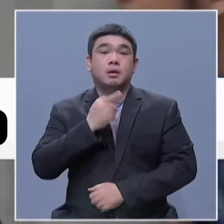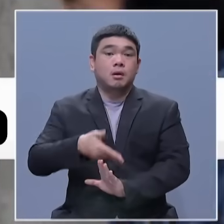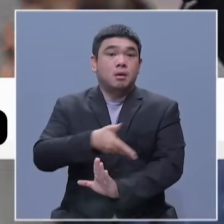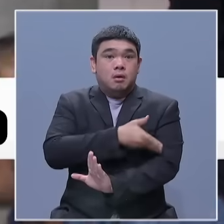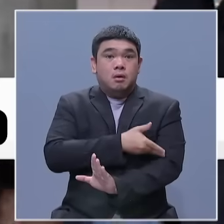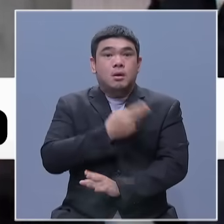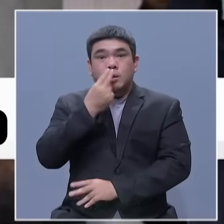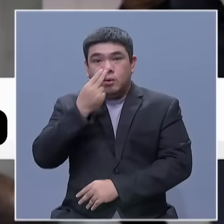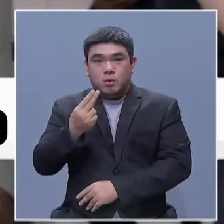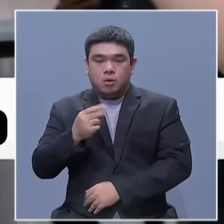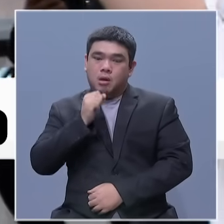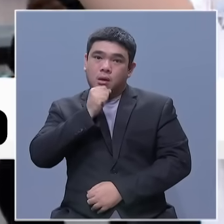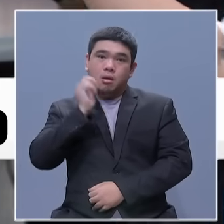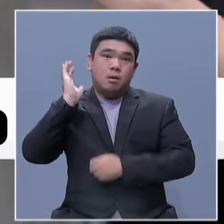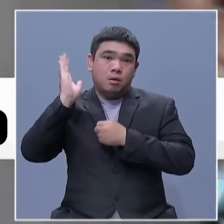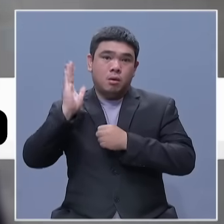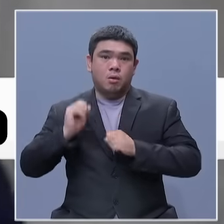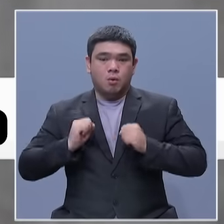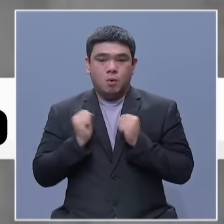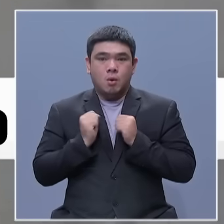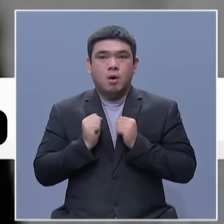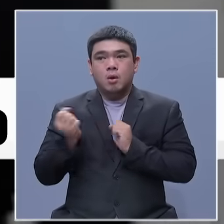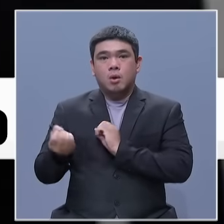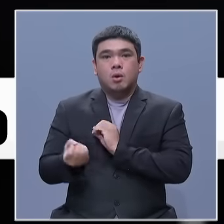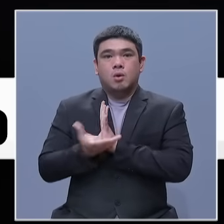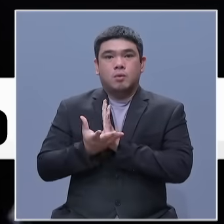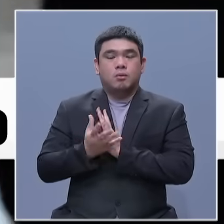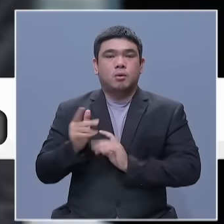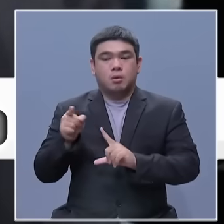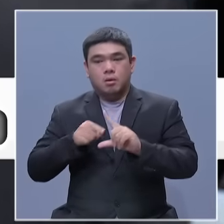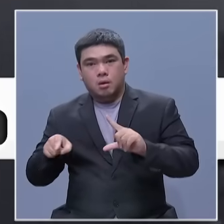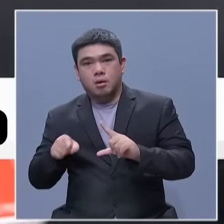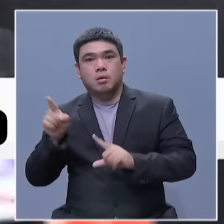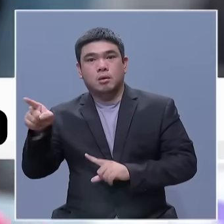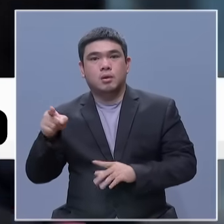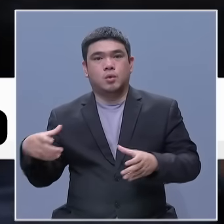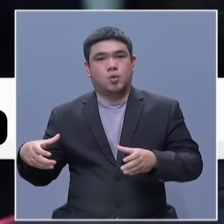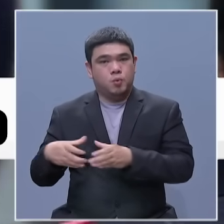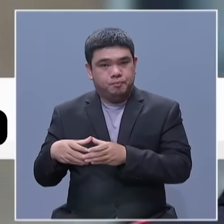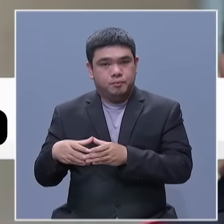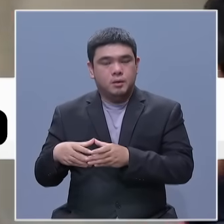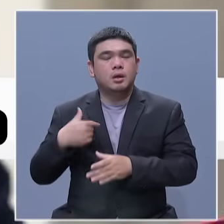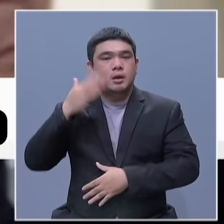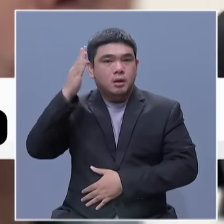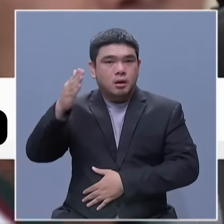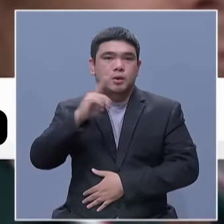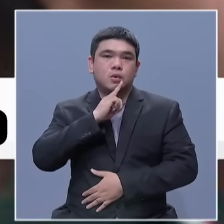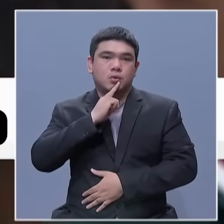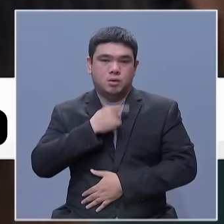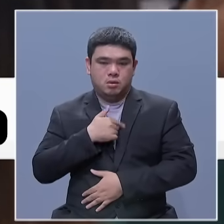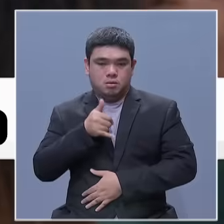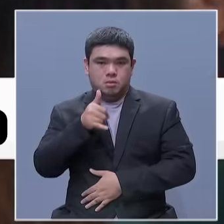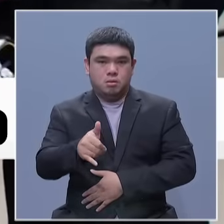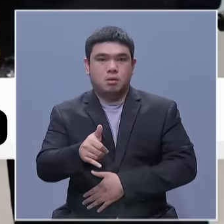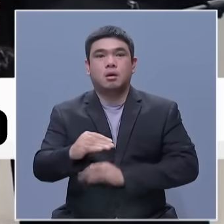านี้ไม่ได้ออกมาให้สัมภาษณ์เพราะกลัวกระทบกับพรรคและทีมงานที่ตั้งใจหาเสียงเลือกตั้งด้วยกันมาโดยคุณปูอัดบอกว่าจะขอเข้